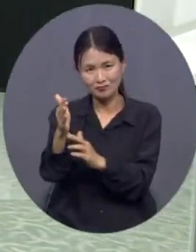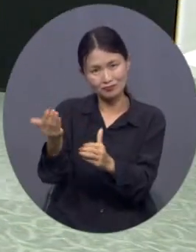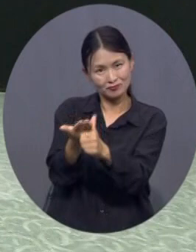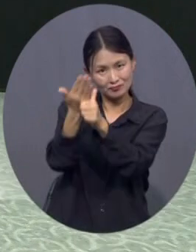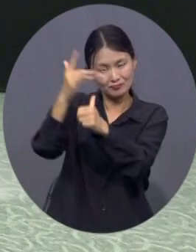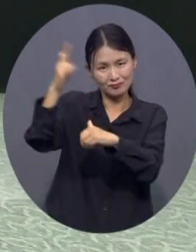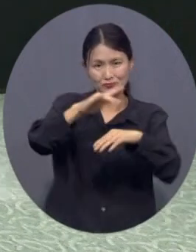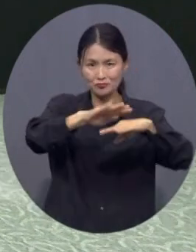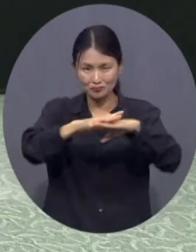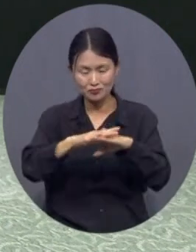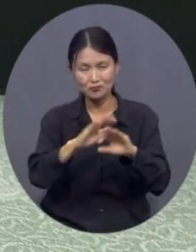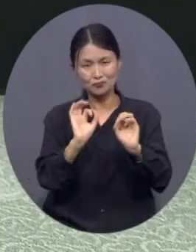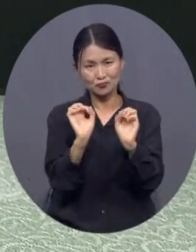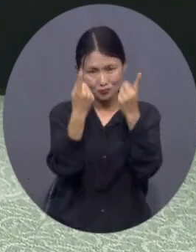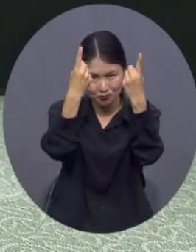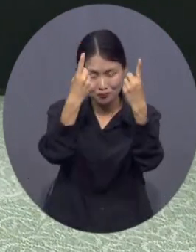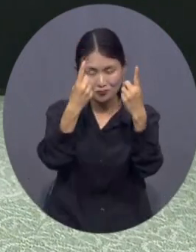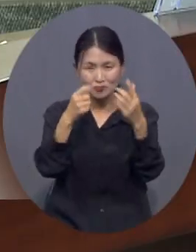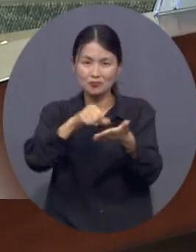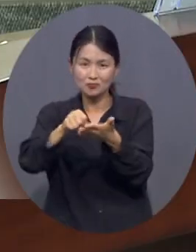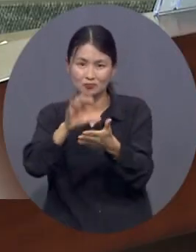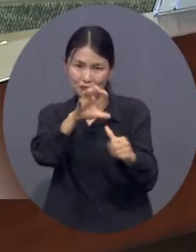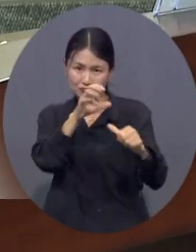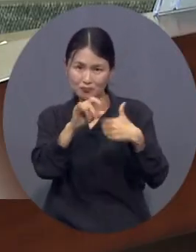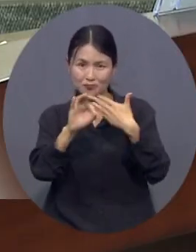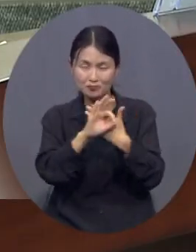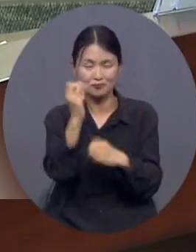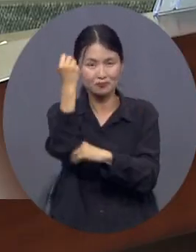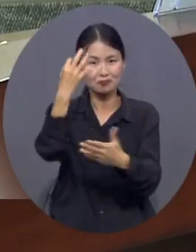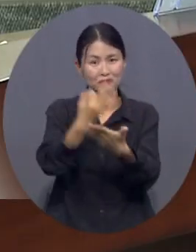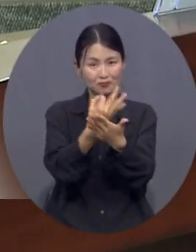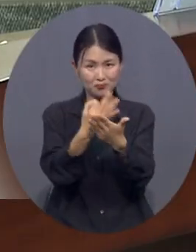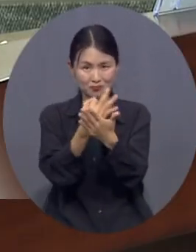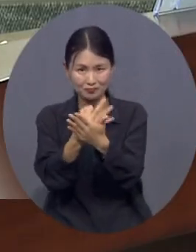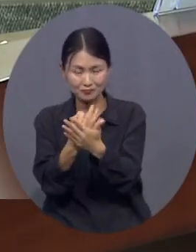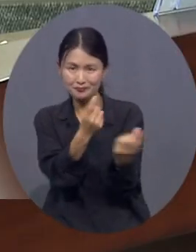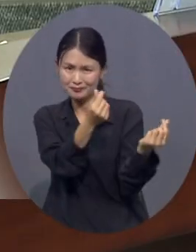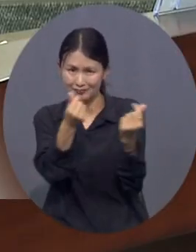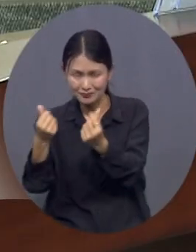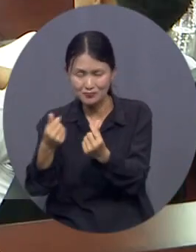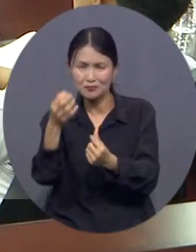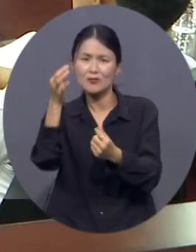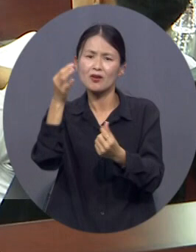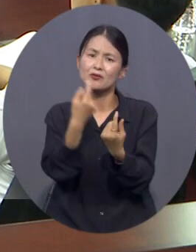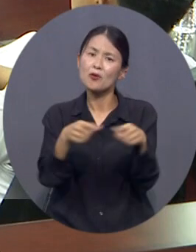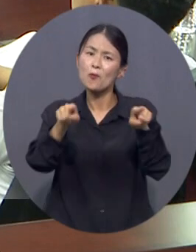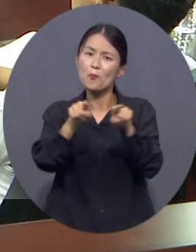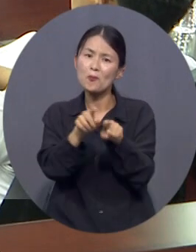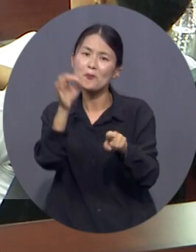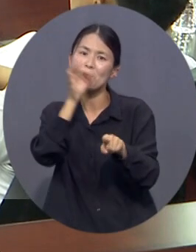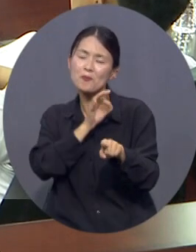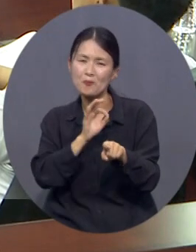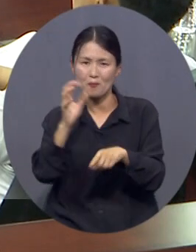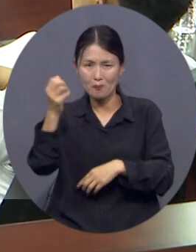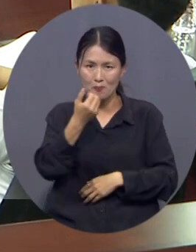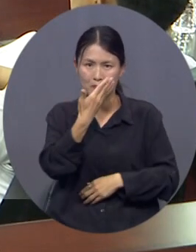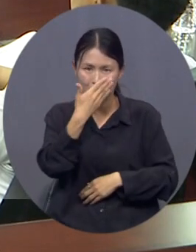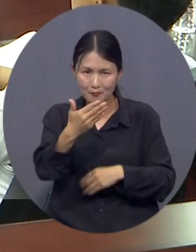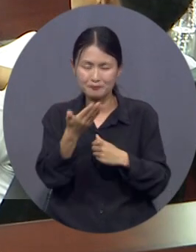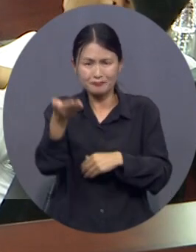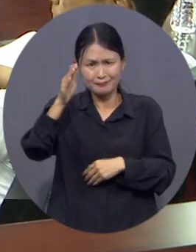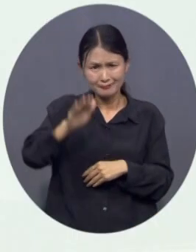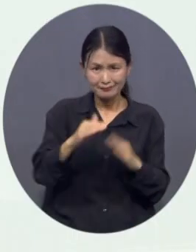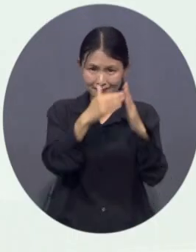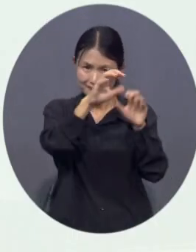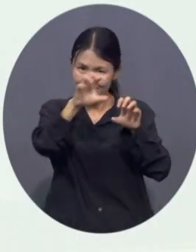등의 공동 자원을 활용하면 기본소득과 유사한 마을 공동 이익을 나눌 수 있다고 밝혔습니다. 하지만